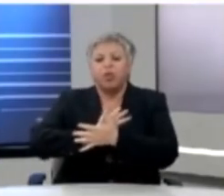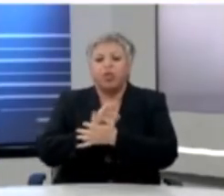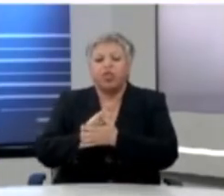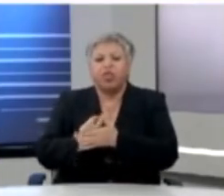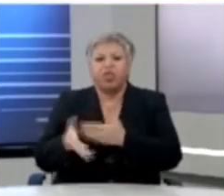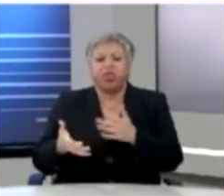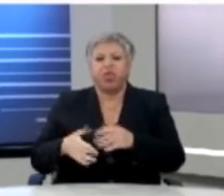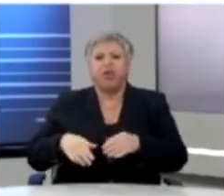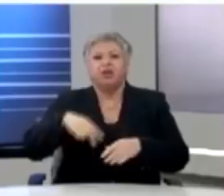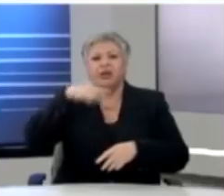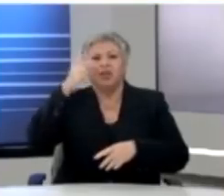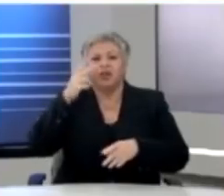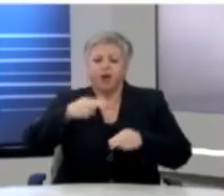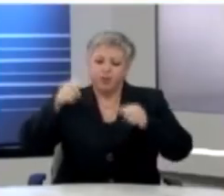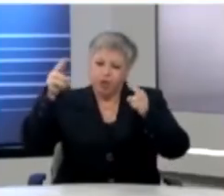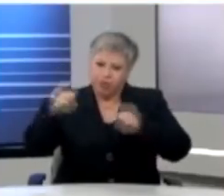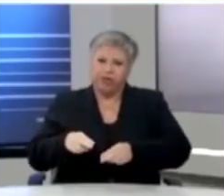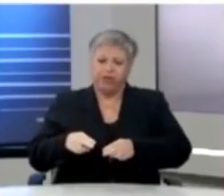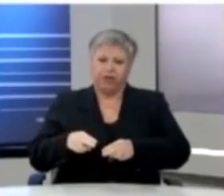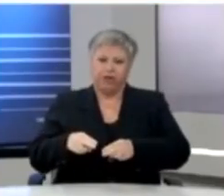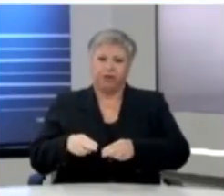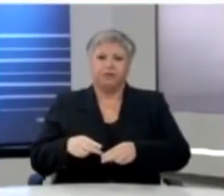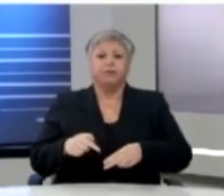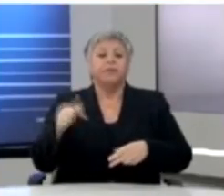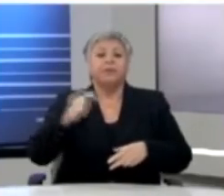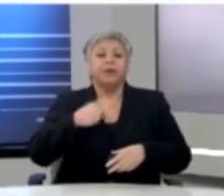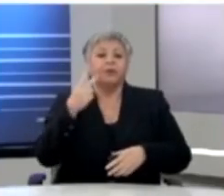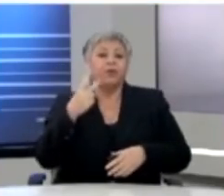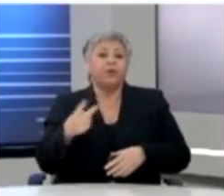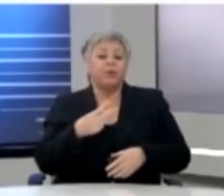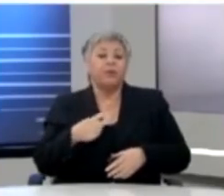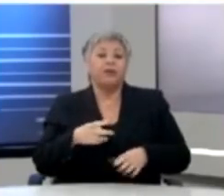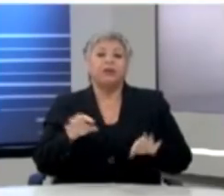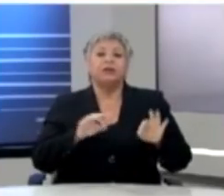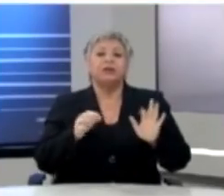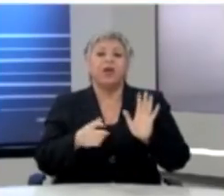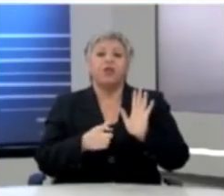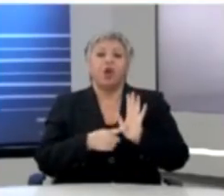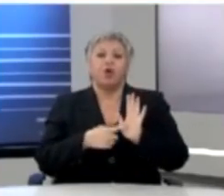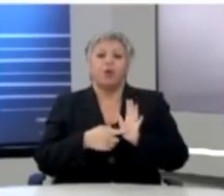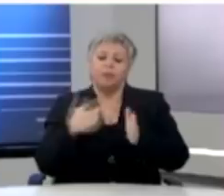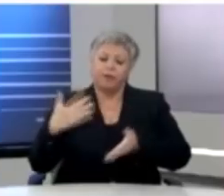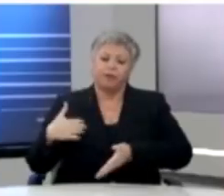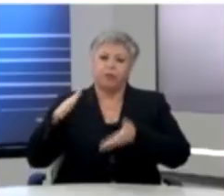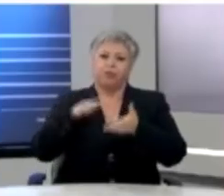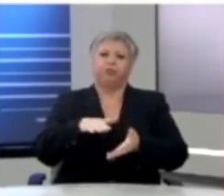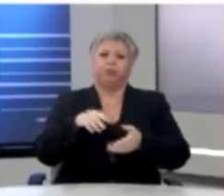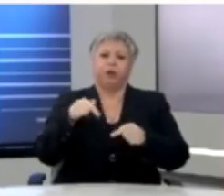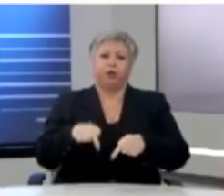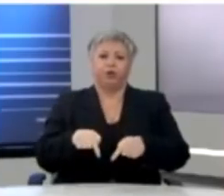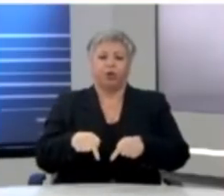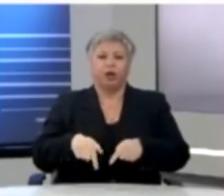Τέλος, το γεγονός ότι φέρνετε σε αυτό το νομοσχέδιο και τη ρύθμιση για την εφαρμογή